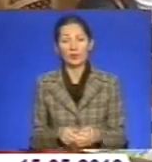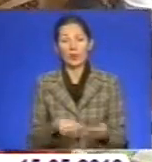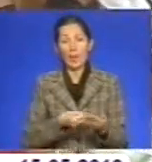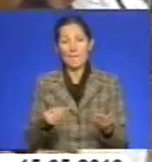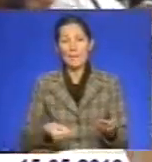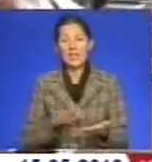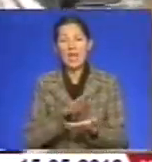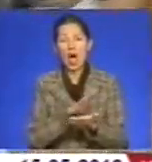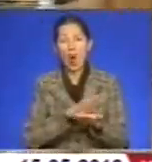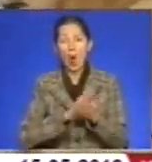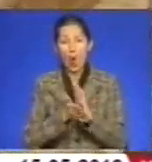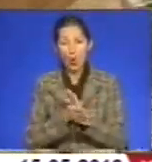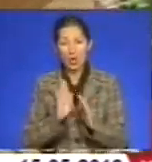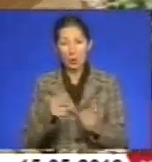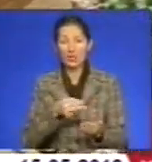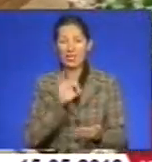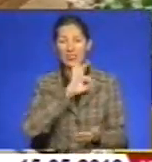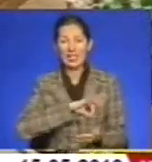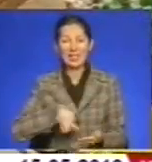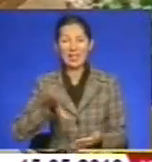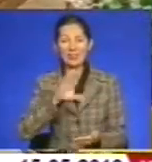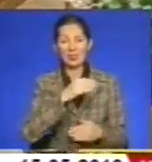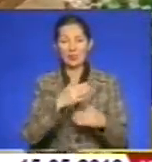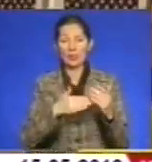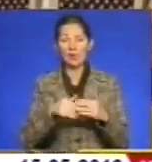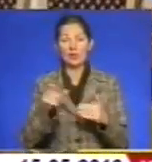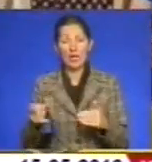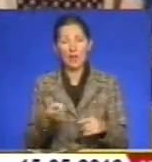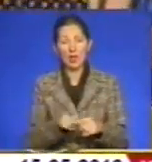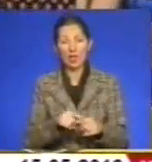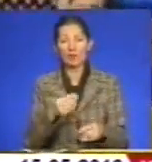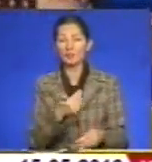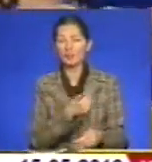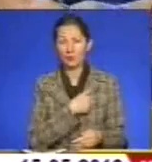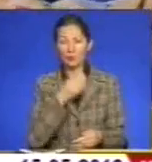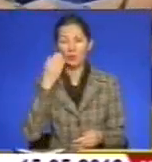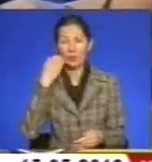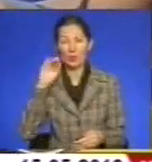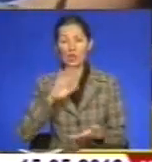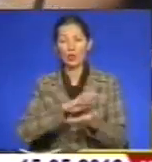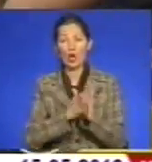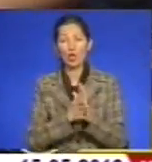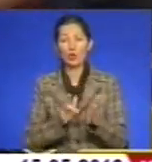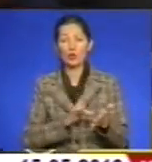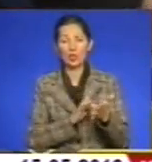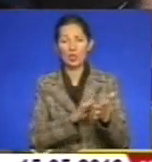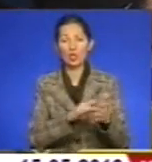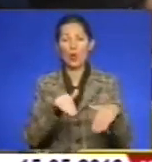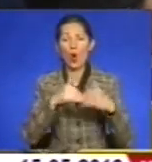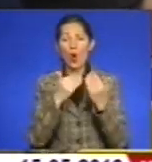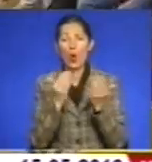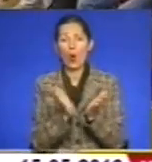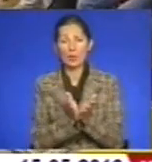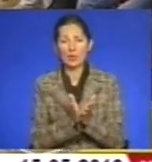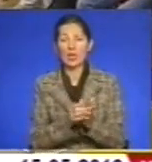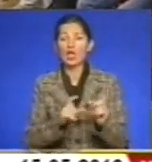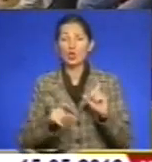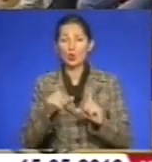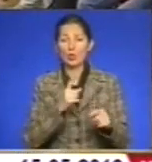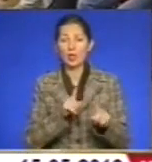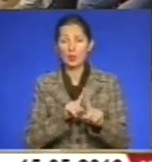Підписана угода буде вигідною усім – фахівцям, які бажають поліпшити ситуацію у туристичному комплексі, і студентам, особливо тим, які